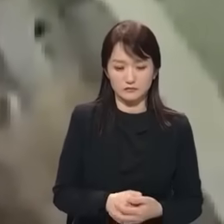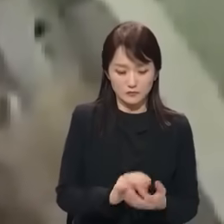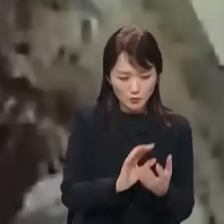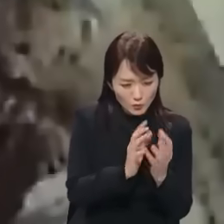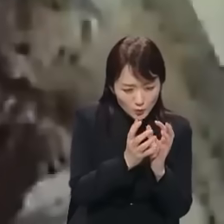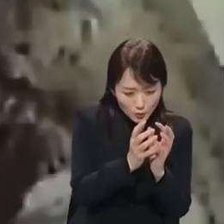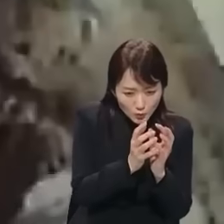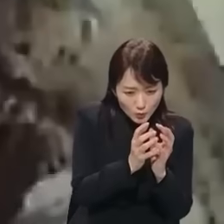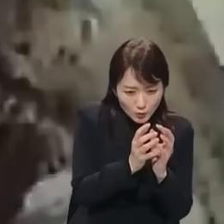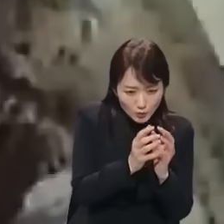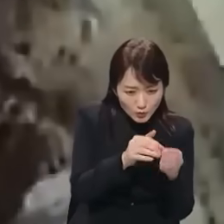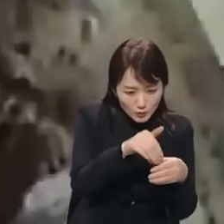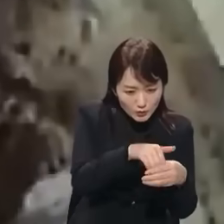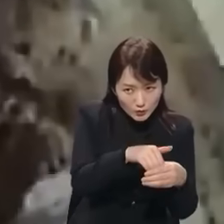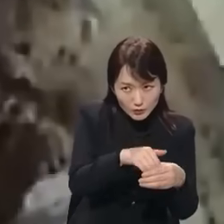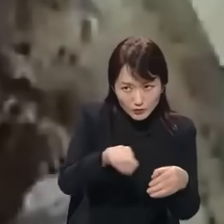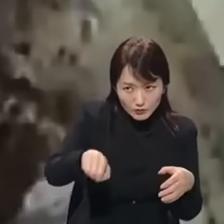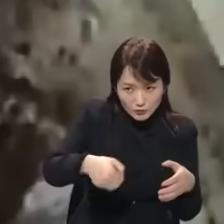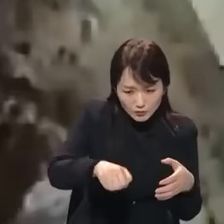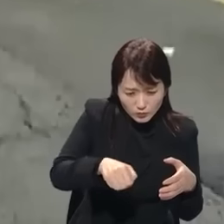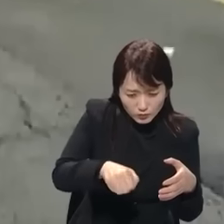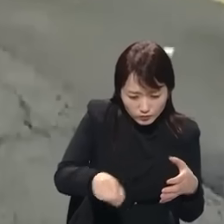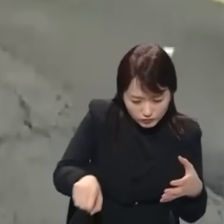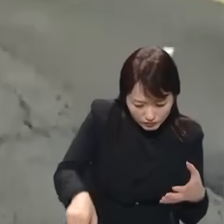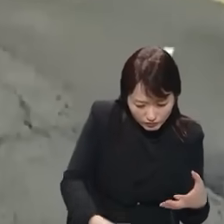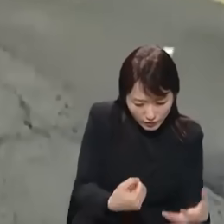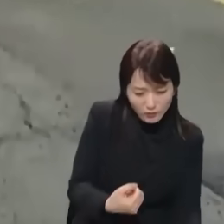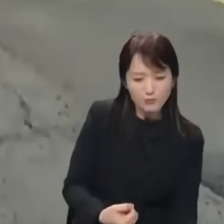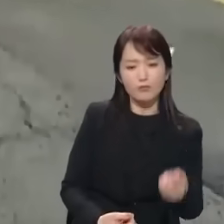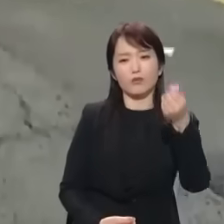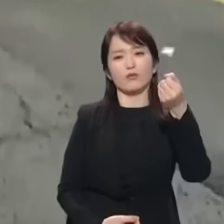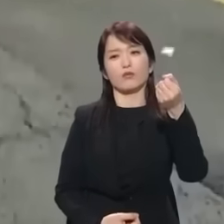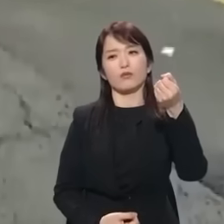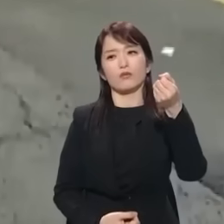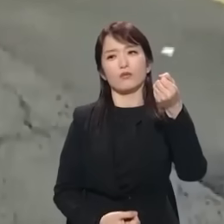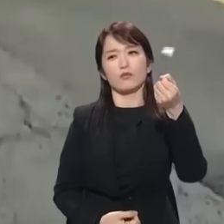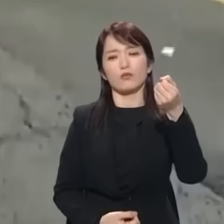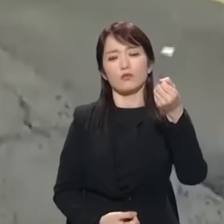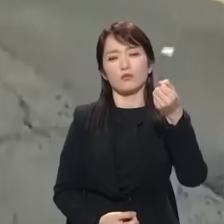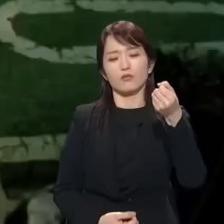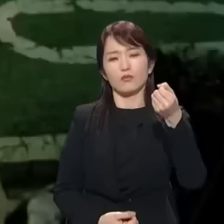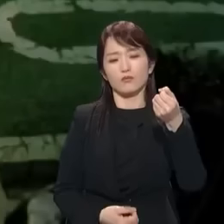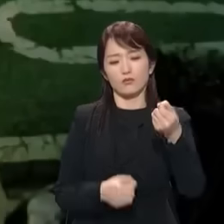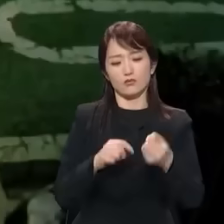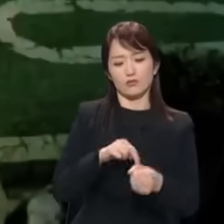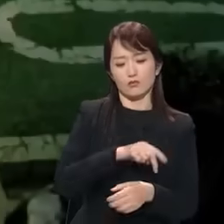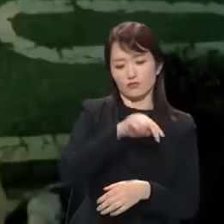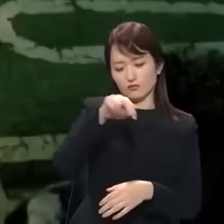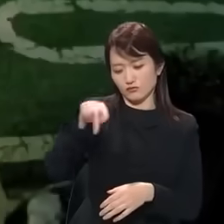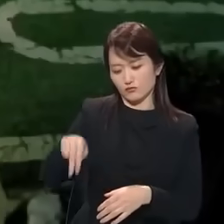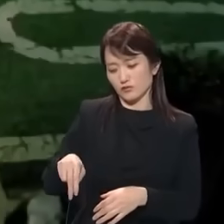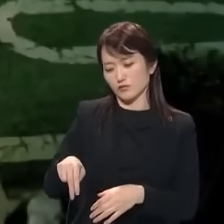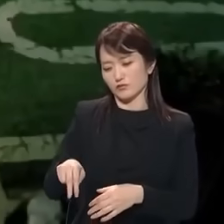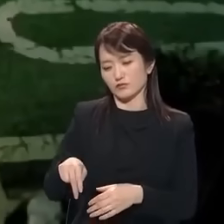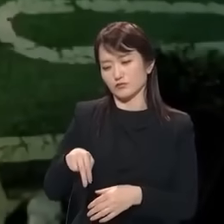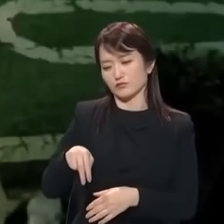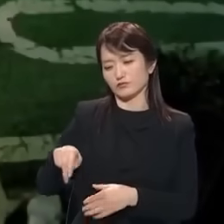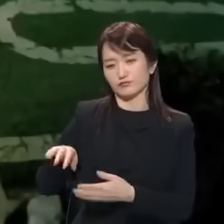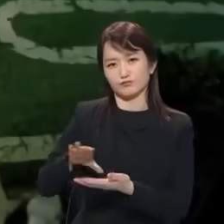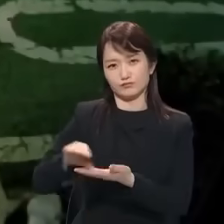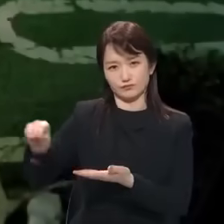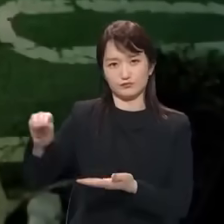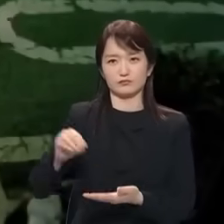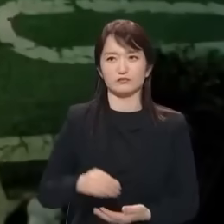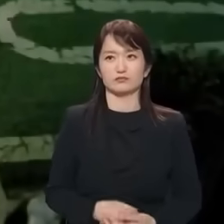앞에서 꼼지락 대다가 마침내 어 커다란 나무를 뽑아 들고요 난간을 넘어서 지금 총총 살아집니다